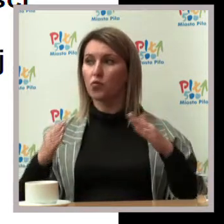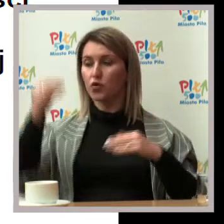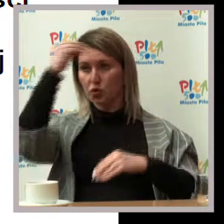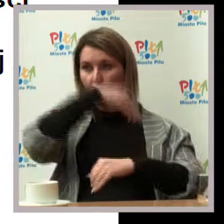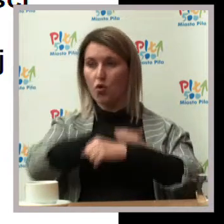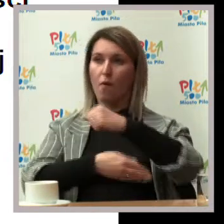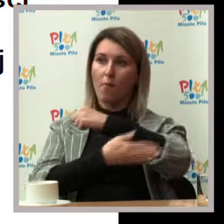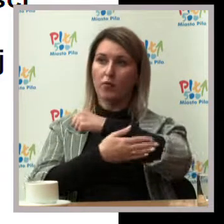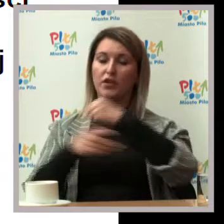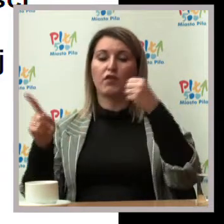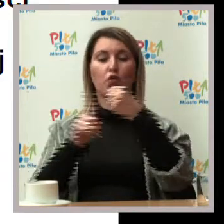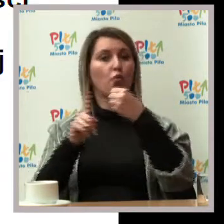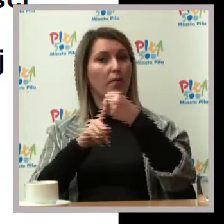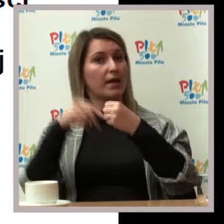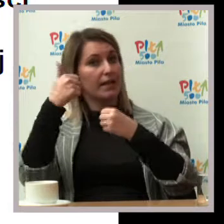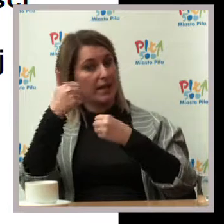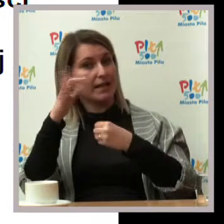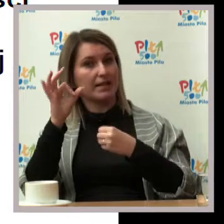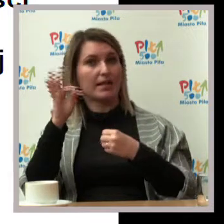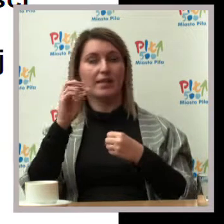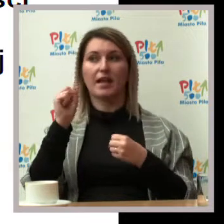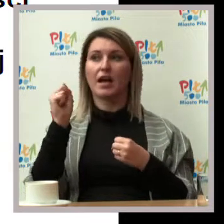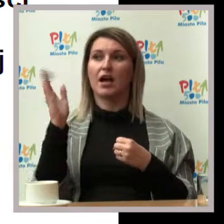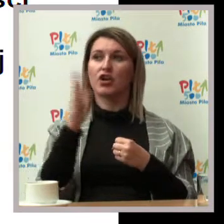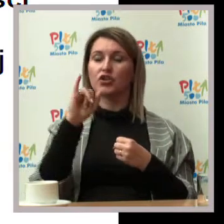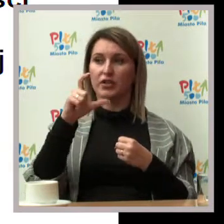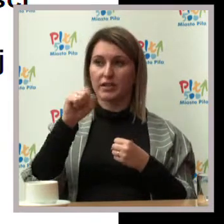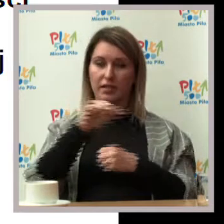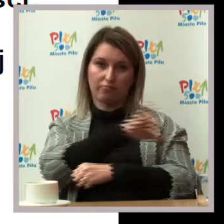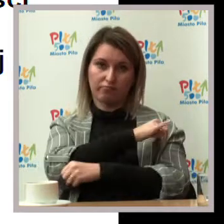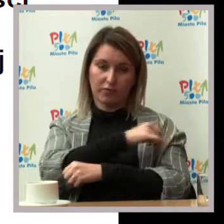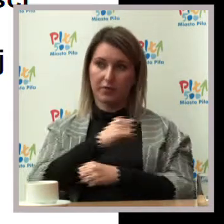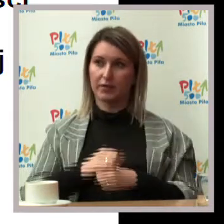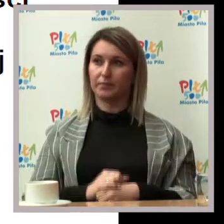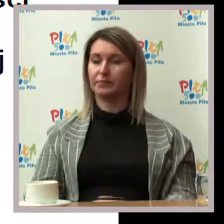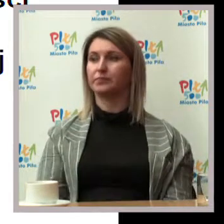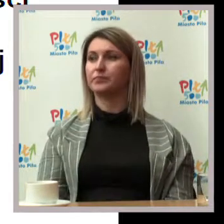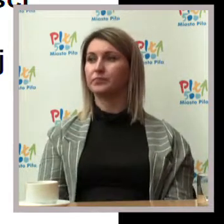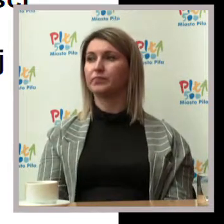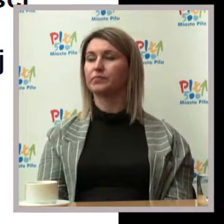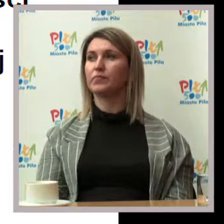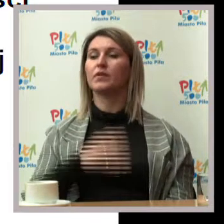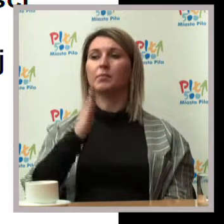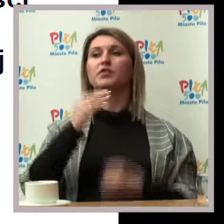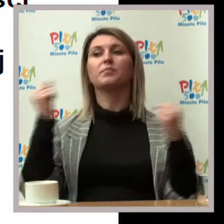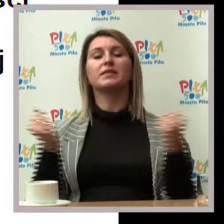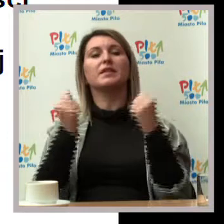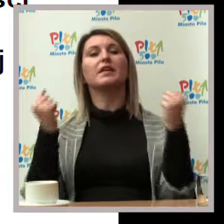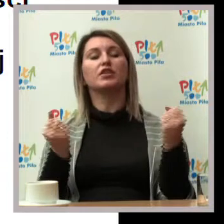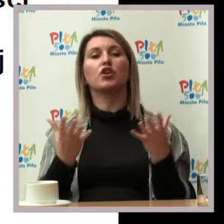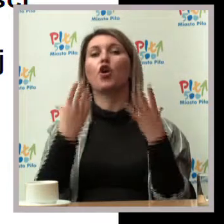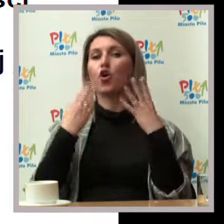Staromiejskiej. To przedsięwzięcie również będziemy starali się zrealizować. Będziemy starali się o pozyskanie